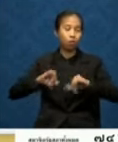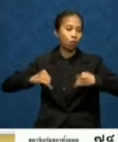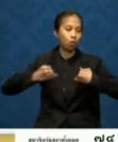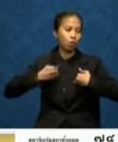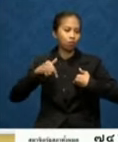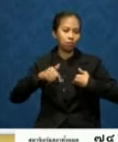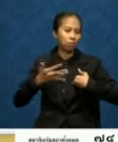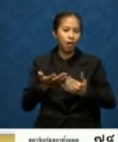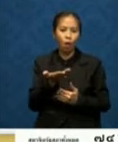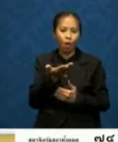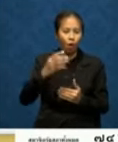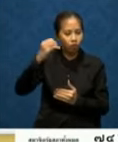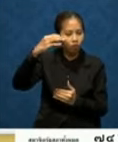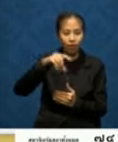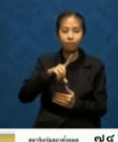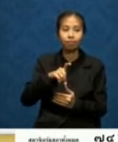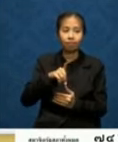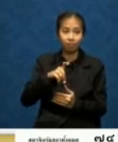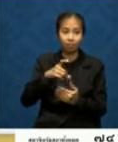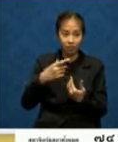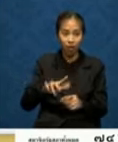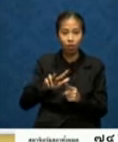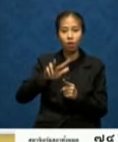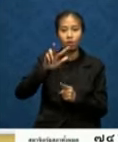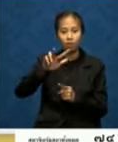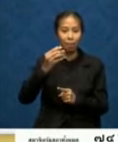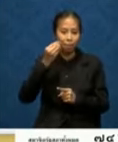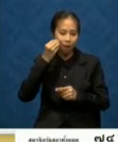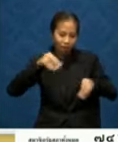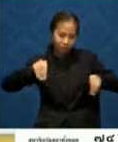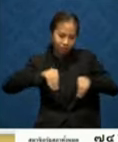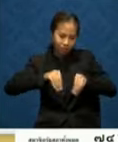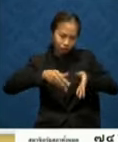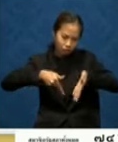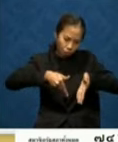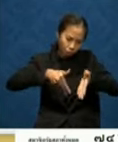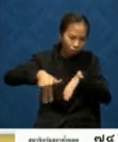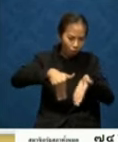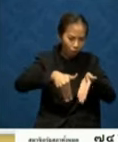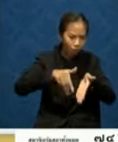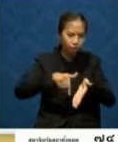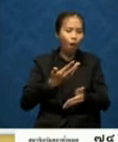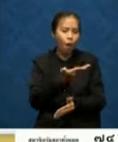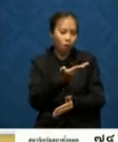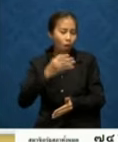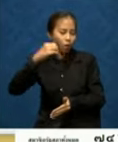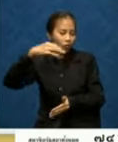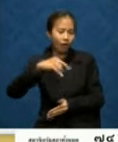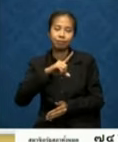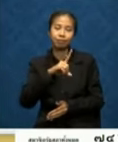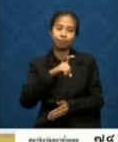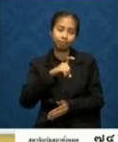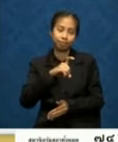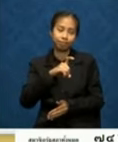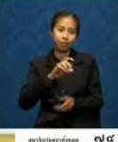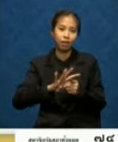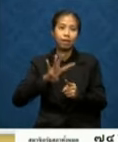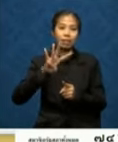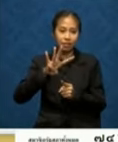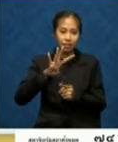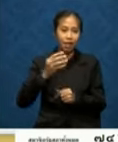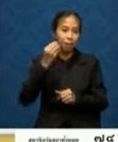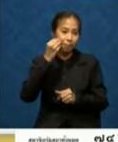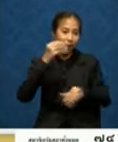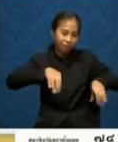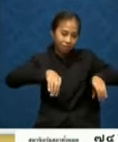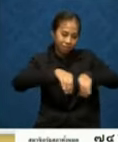3บ้านติดเขตพื้นที่สาธารณะประโยชน์ขออนุญาตใช้ไฟไม่ได้ 4ที่อยู่ติด